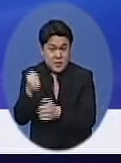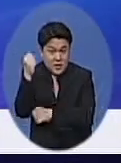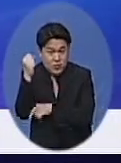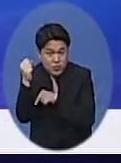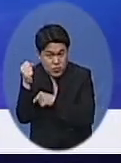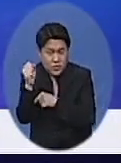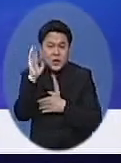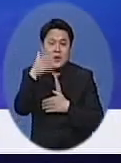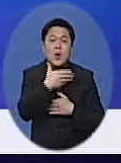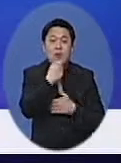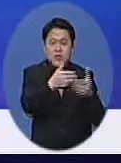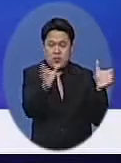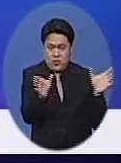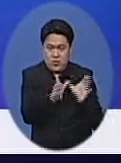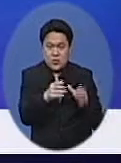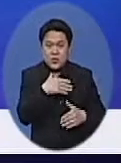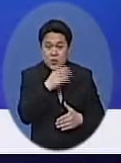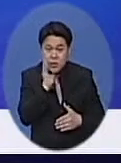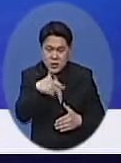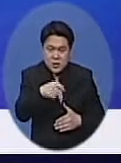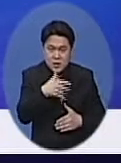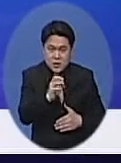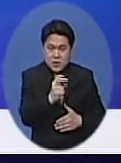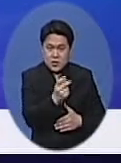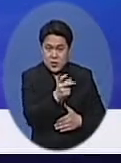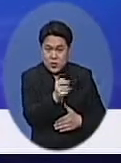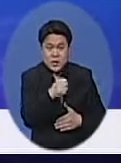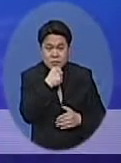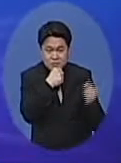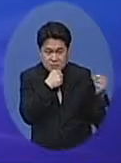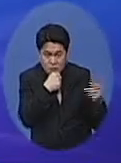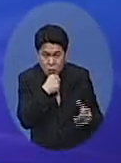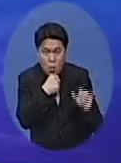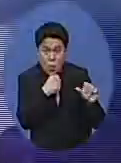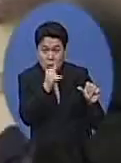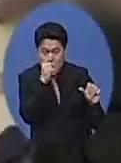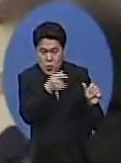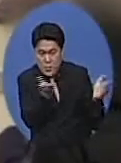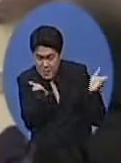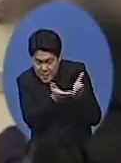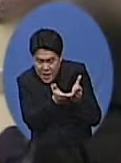복지부의 노인장기요양인 등급으로 확대되기 때문인데요. 박정인 기자입니다.